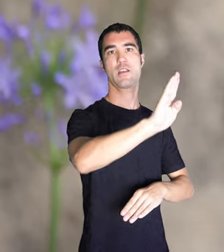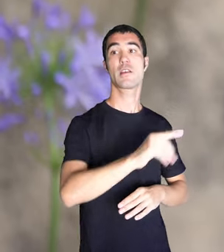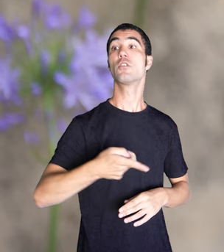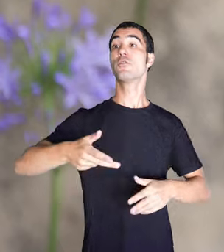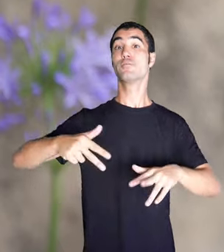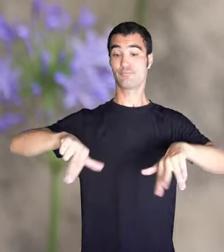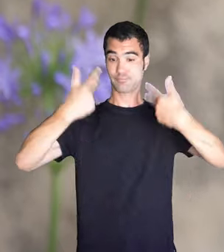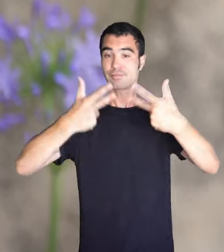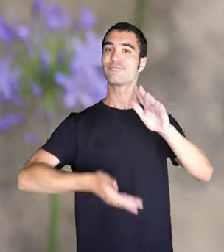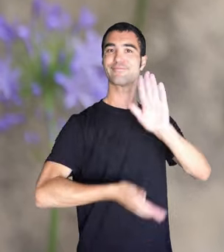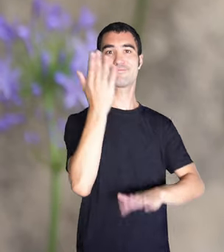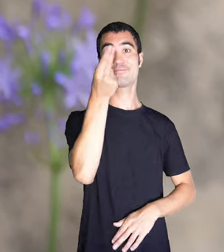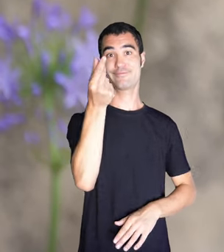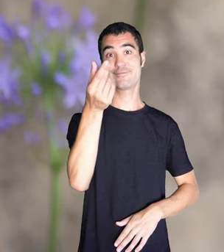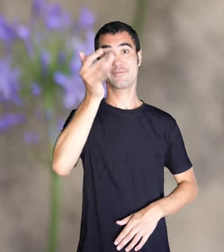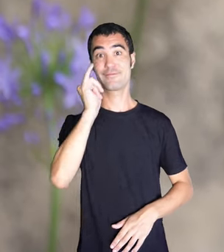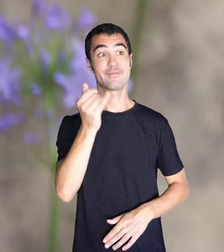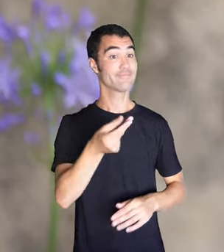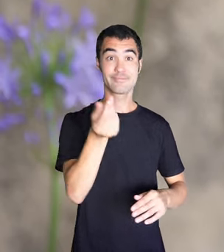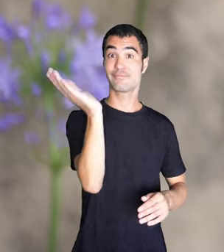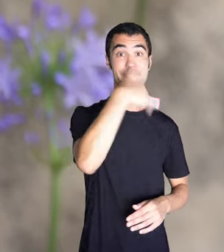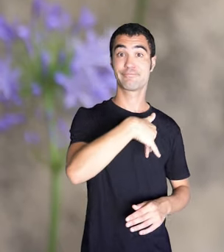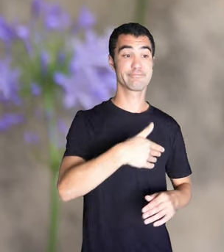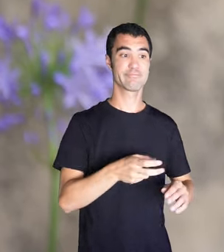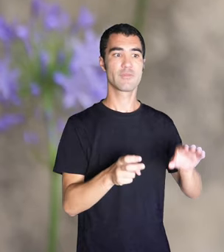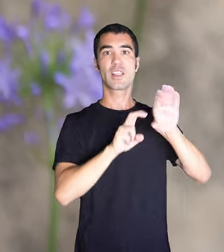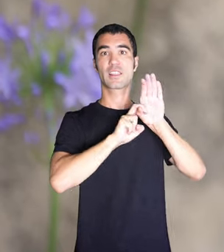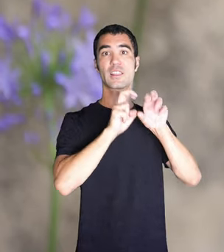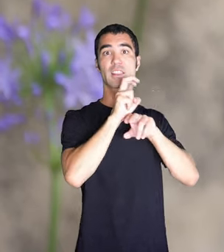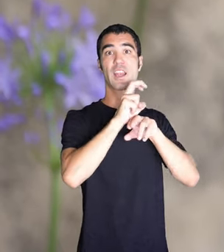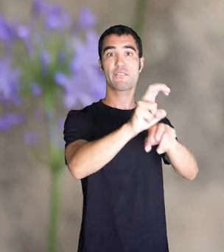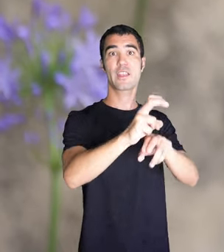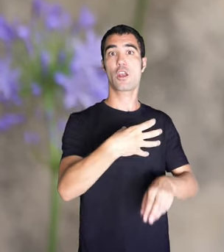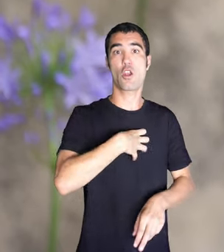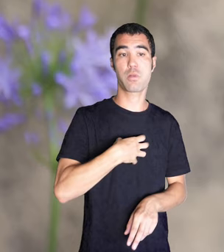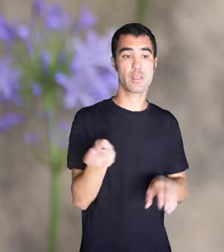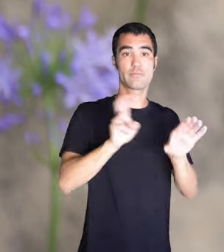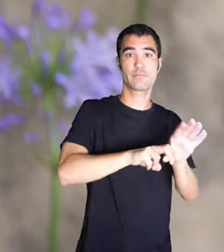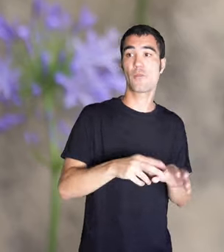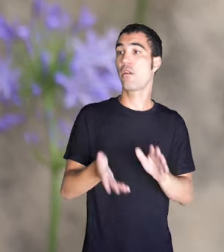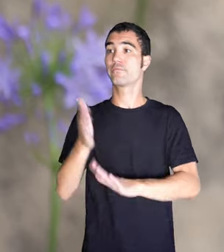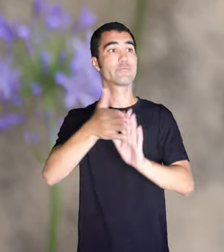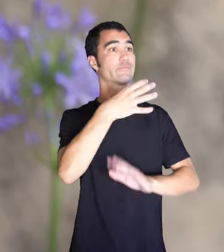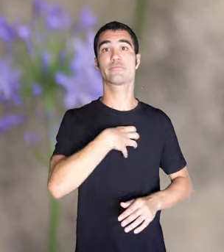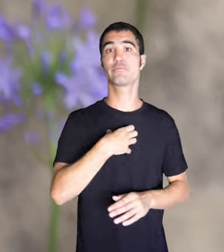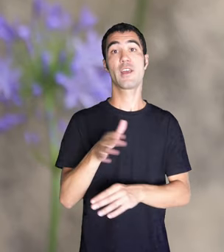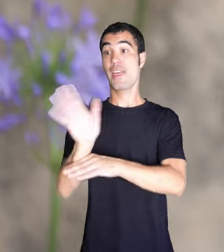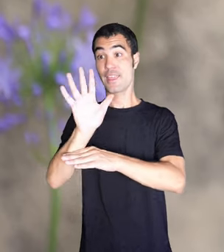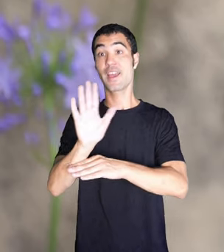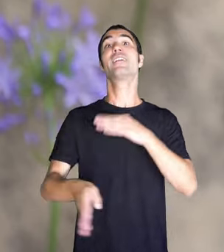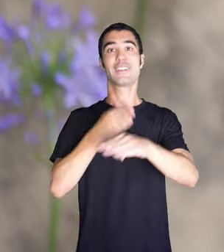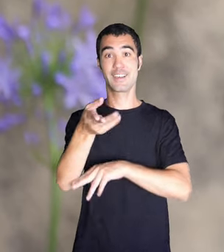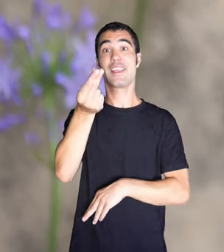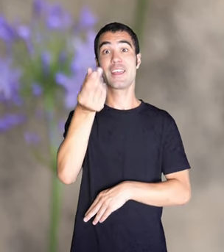teníem tot bé, si no en teníem no podíem pujar al nostre envia ni podíem anar enlloc. I anàvem al cine, si teníem tot bé,